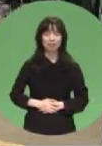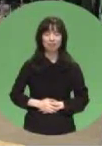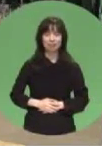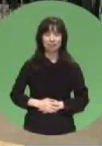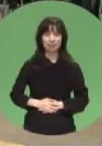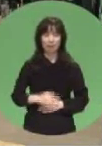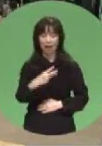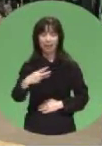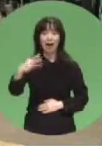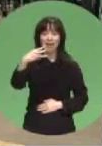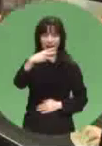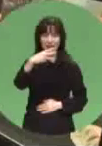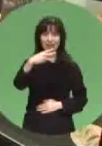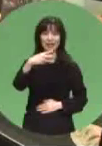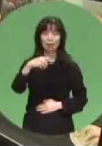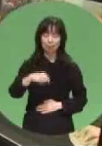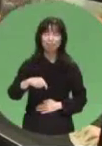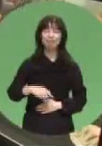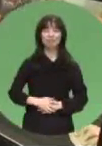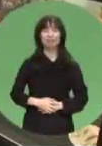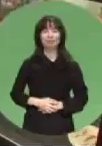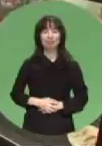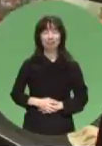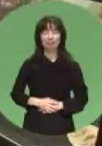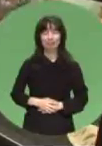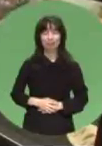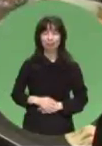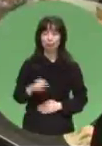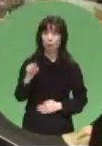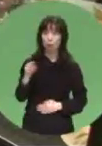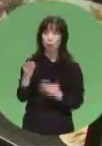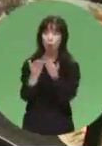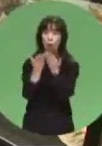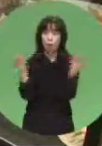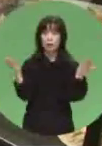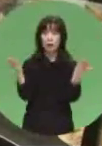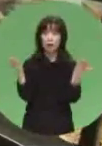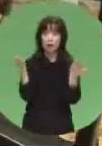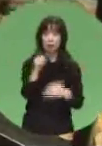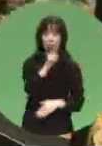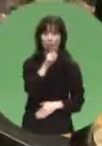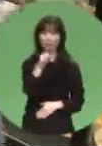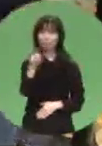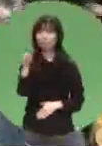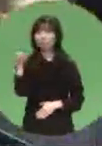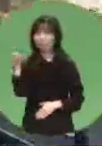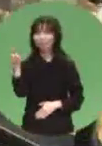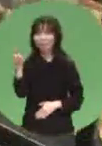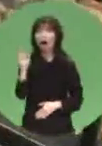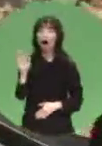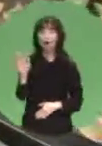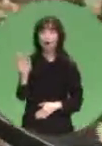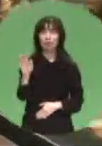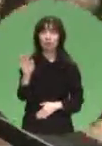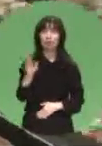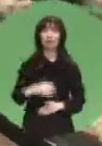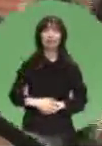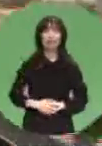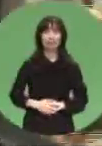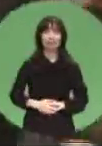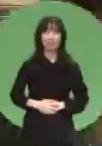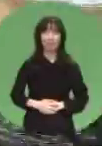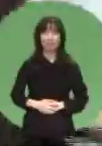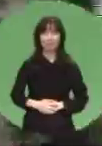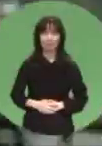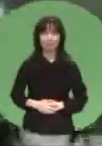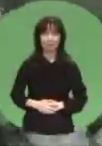さあ、また3階に戻ってきましたね。ここにはたくさんのお店があるんですけども、ちょっと見ていきましょうか。